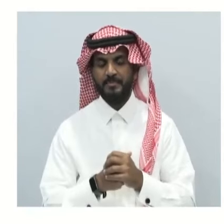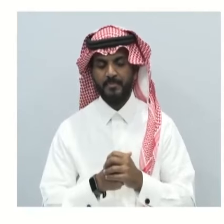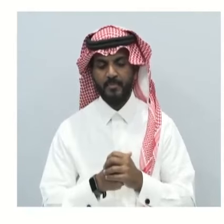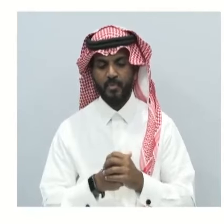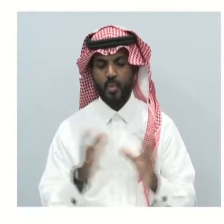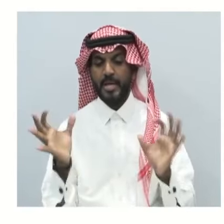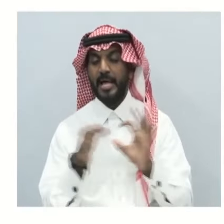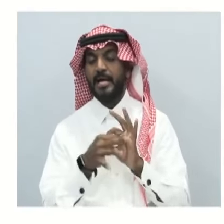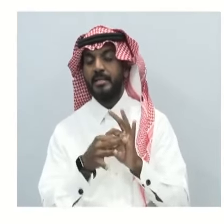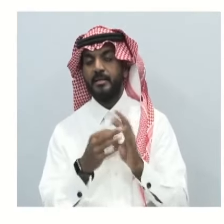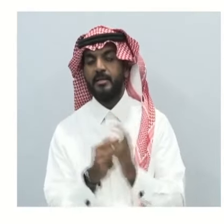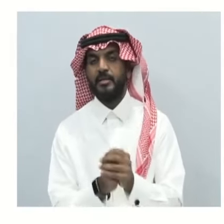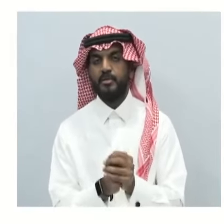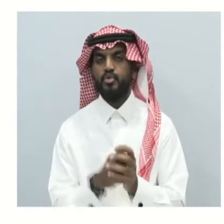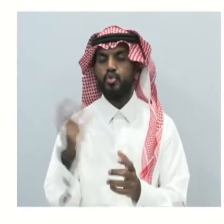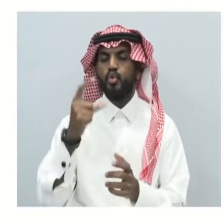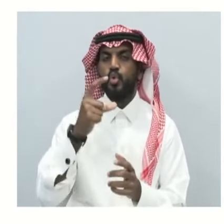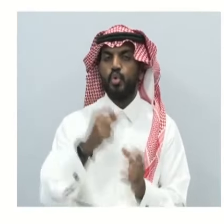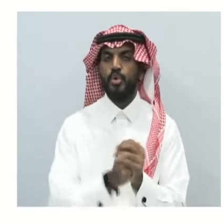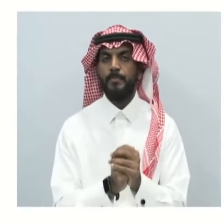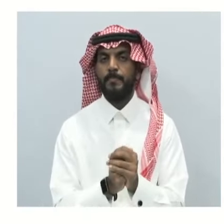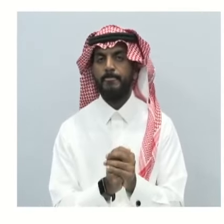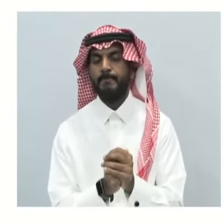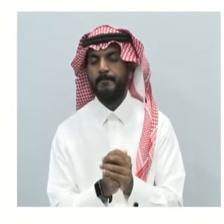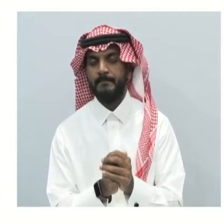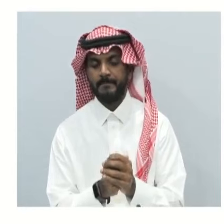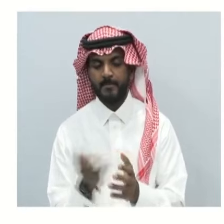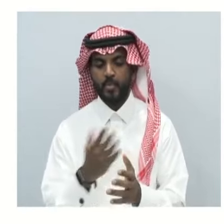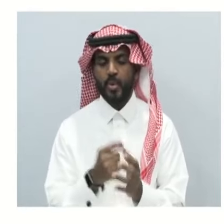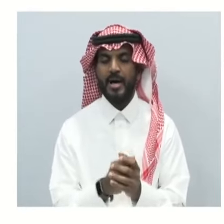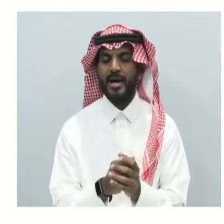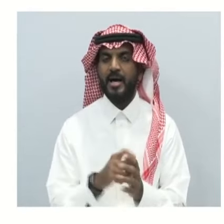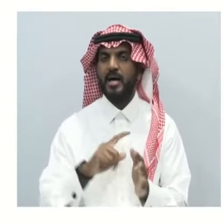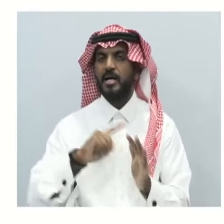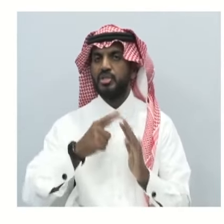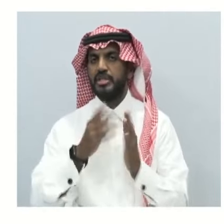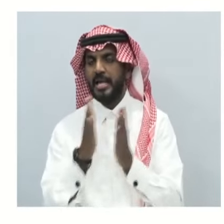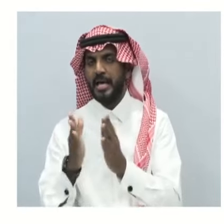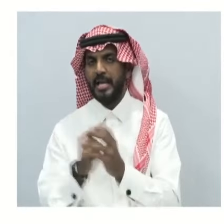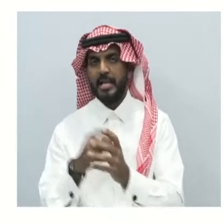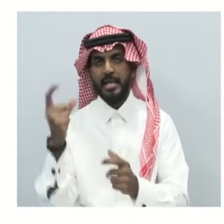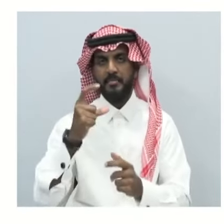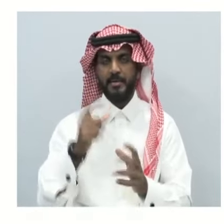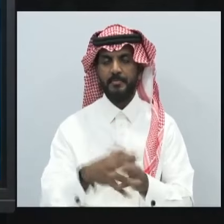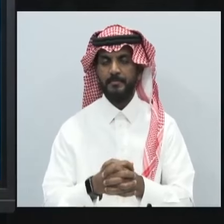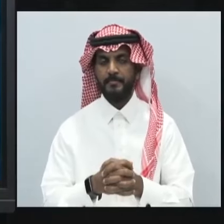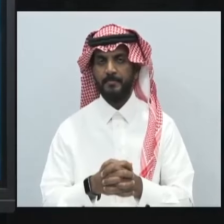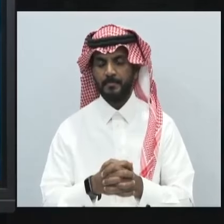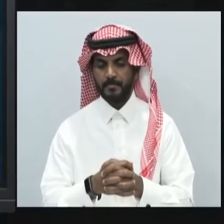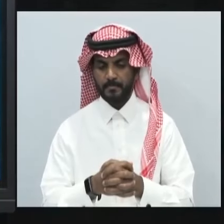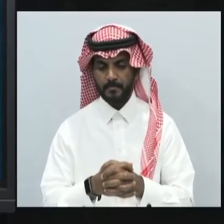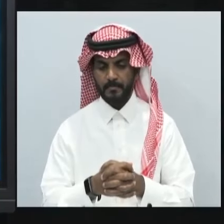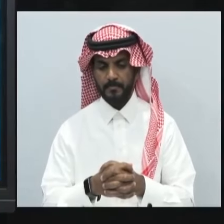وعلاقتها بالشهور القمريه واطوار القمر دائما طالب وطالبه ما تدعو